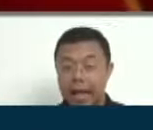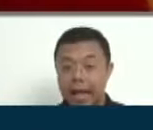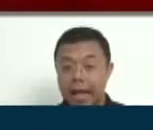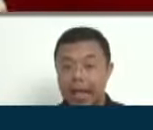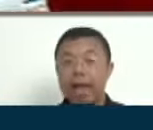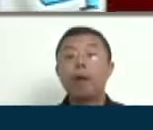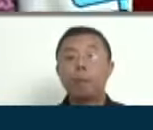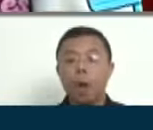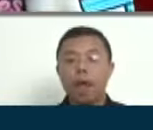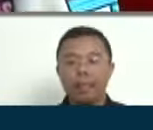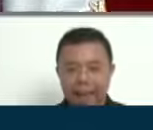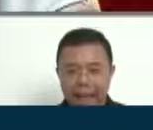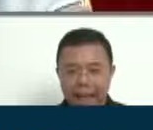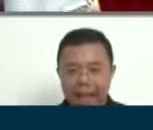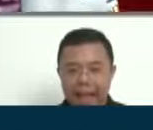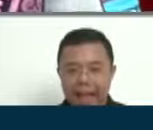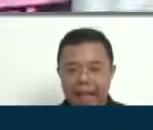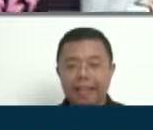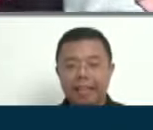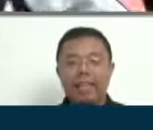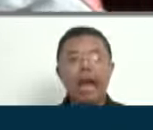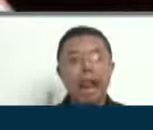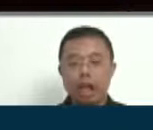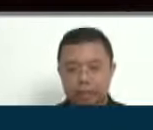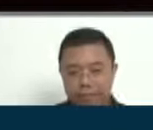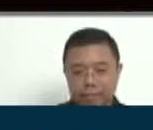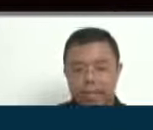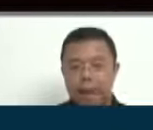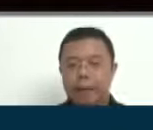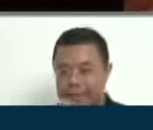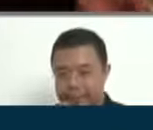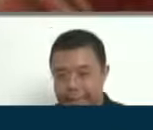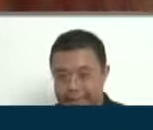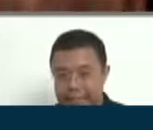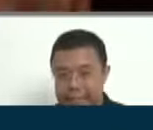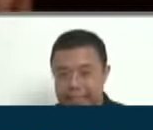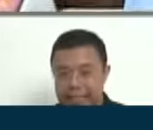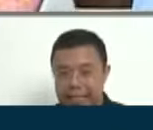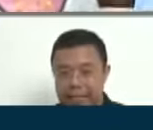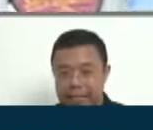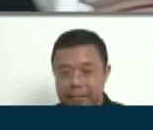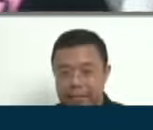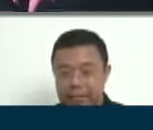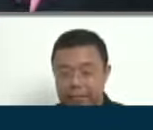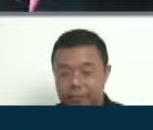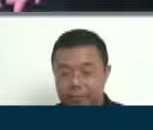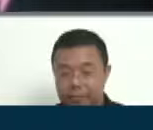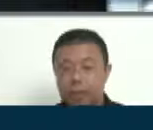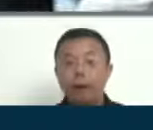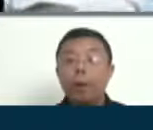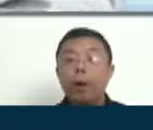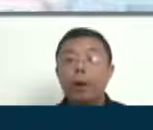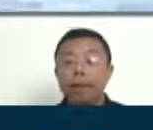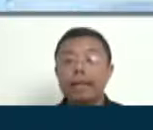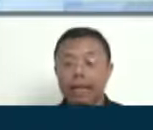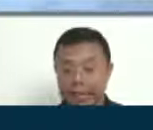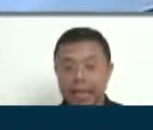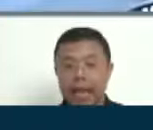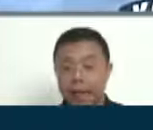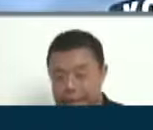Usai sudah 5 rangkaian debat Capres-Cawapres, semua program dan gagasan ketiga paslon sudah tersampaikan. Kini